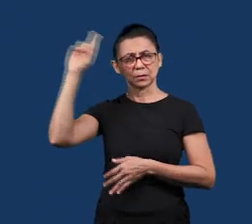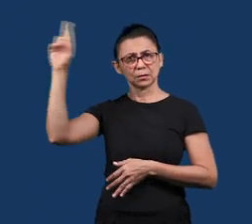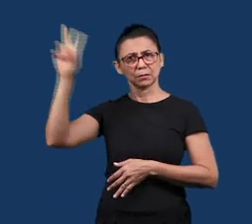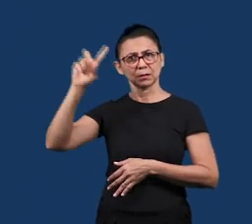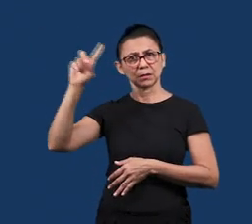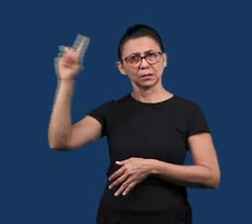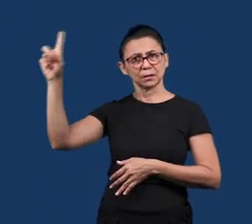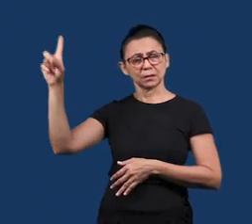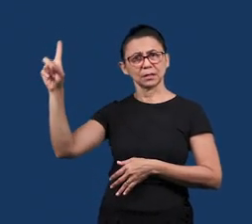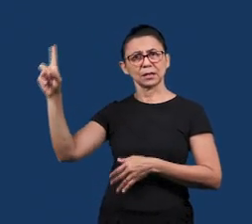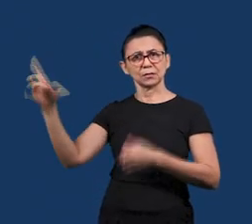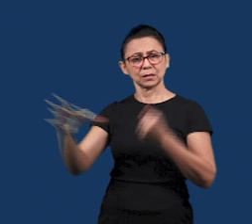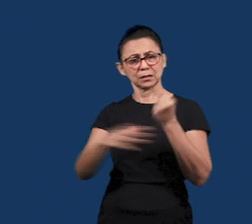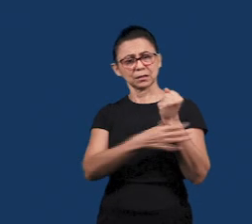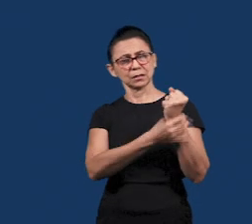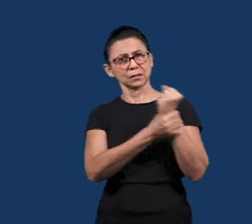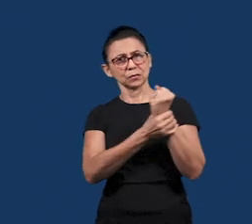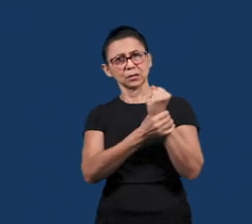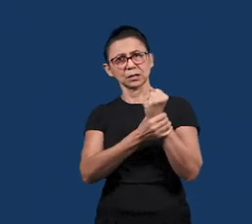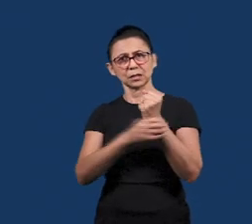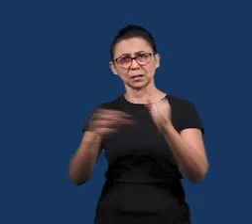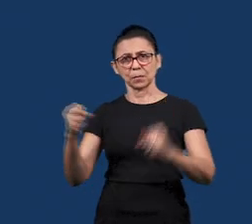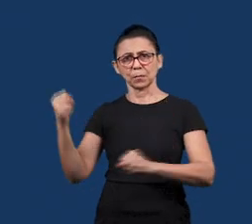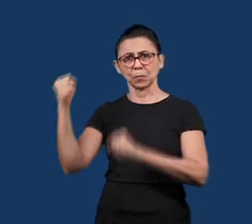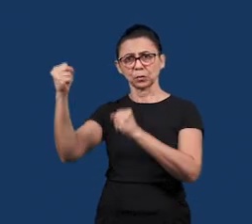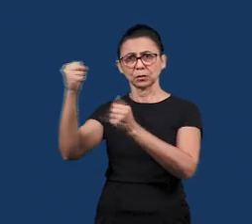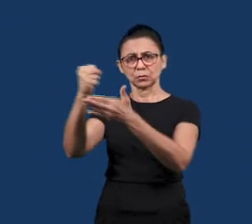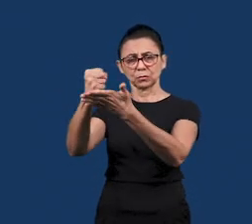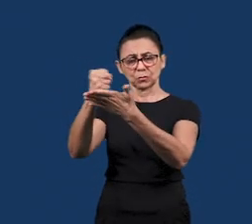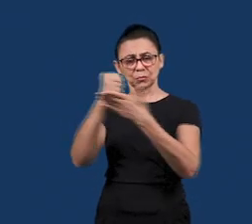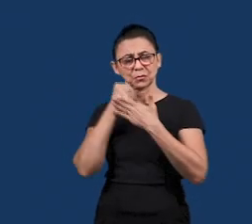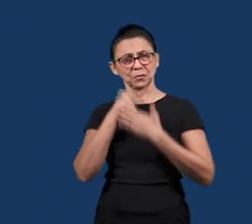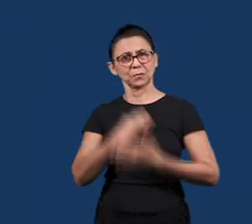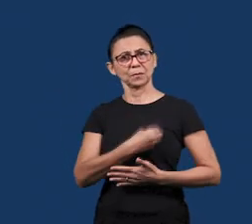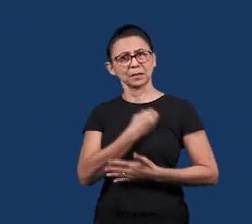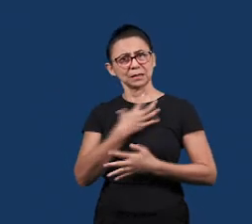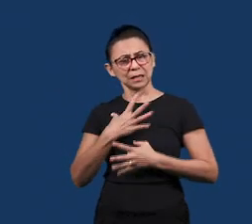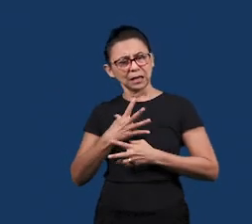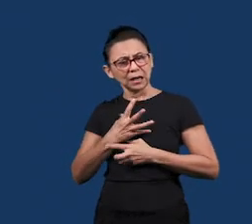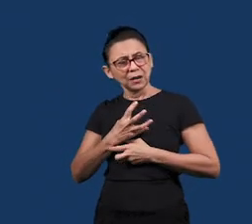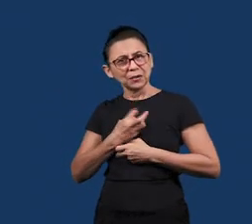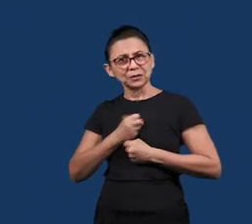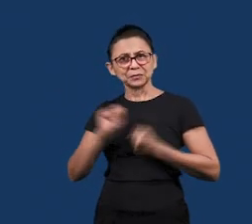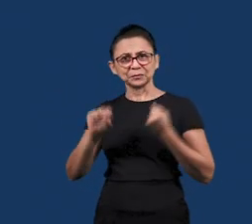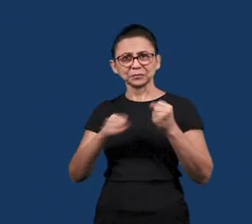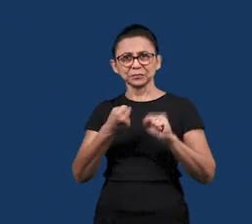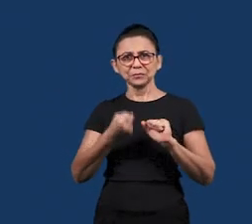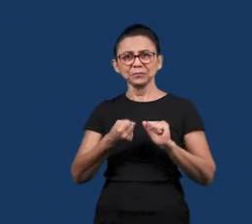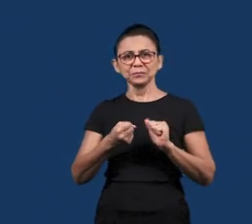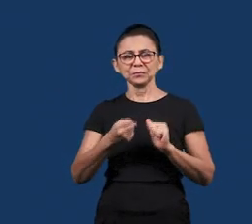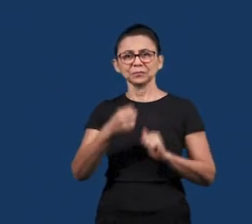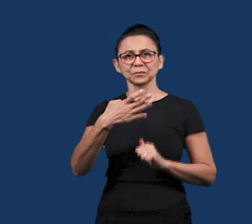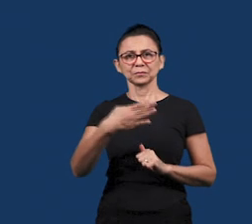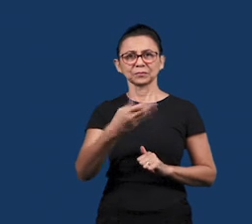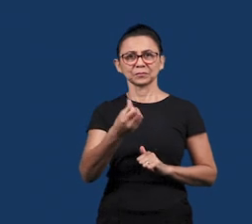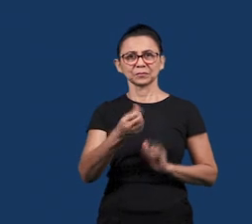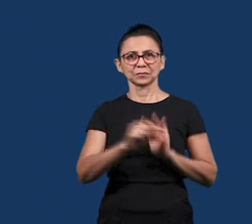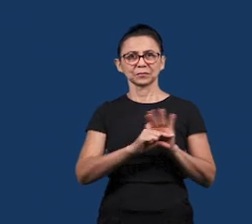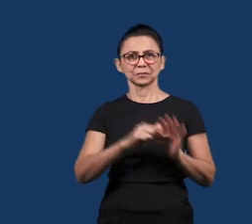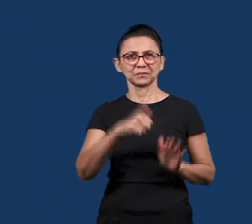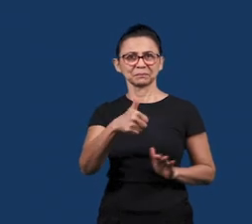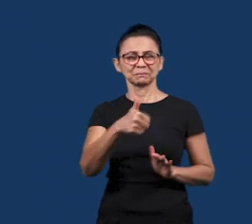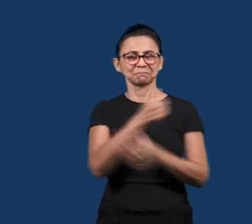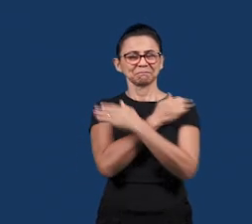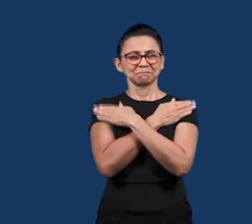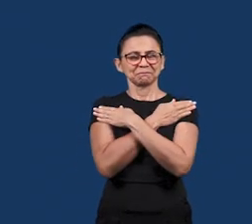в Господе. Господь наше убежище, крепость наша. Он, помощь наша в